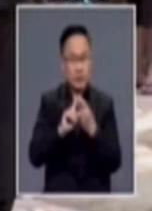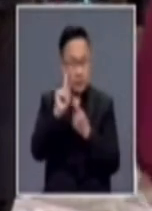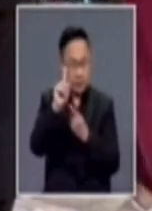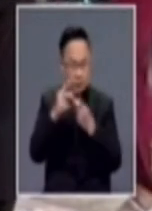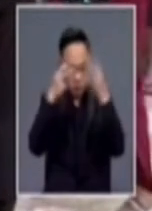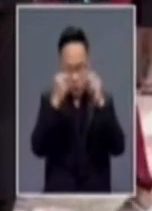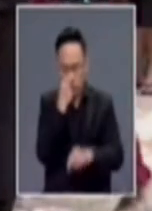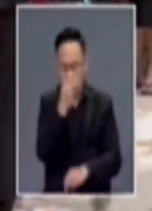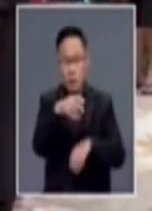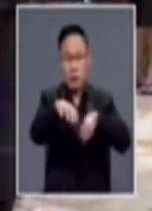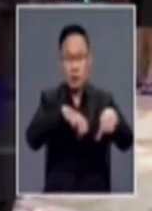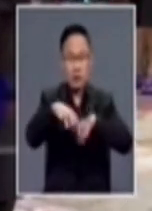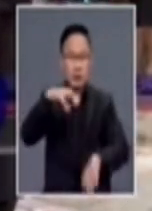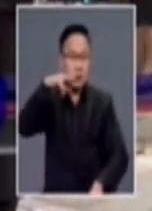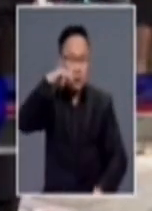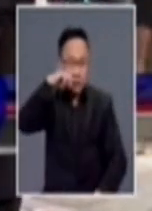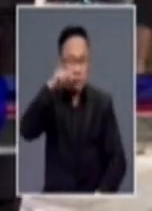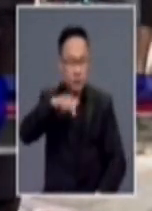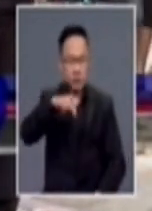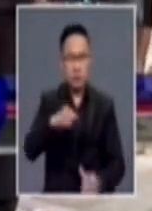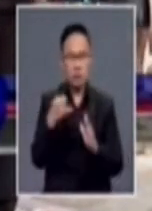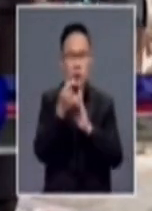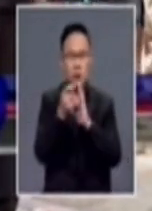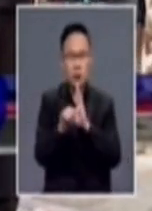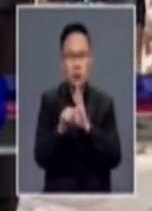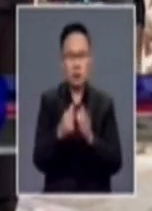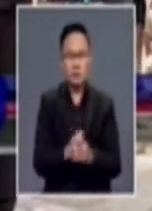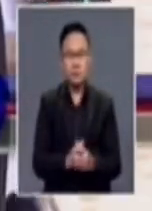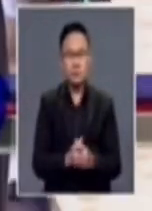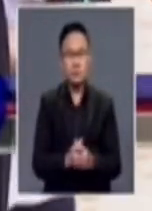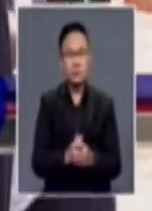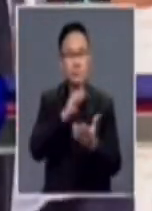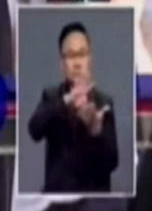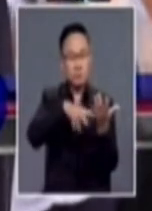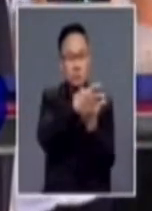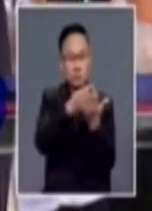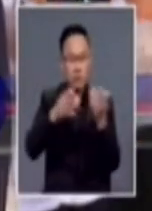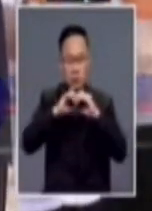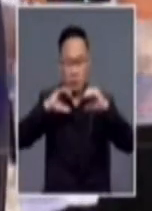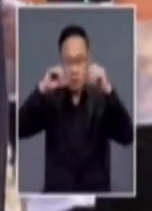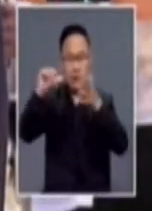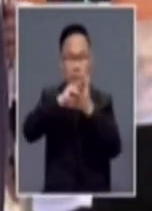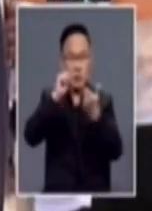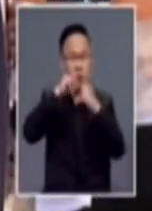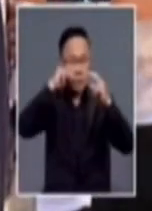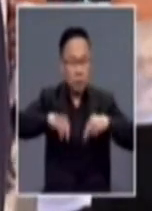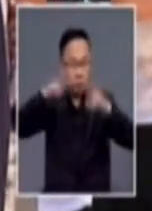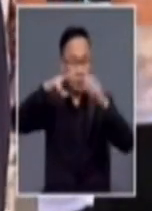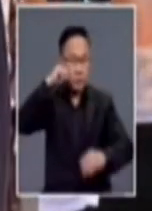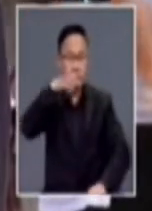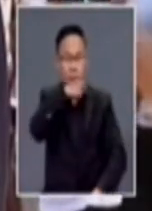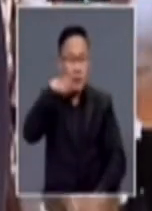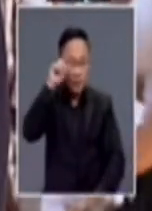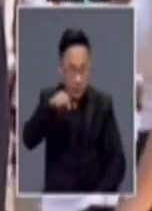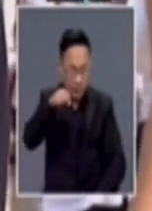นี่ก็คือเรื่องของการจัดการน้ำตรงนี้เลยฮะเพราะจากนโยบายรัฐบาลเรื่องน้ำท่วมน้ำแล้งจังหวัดก็แปลงนโยบายม